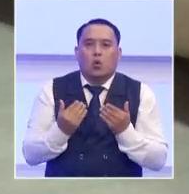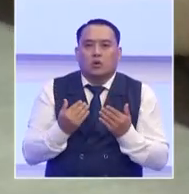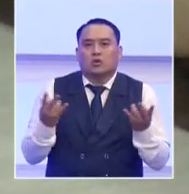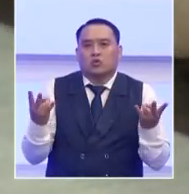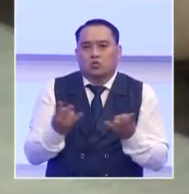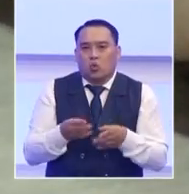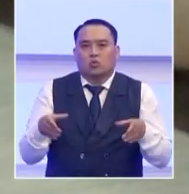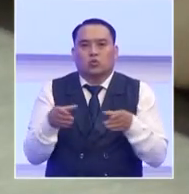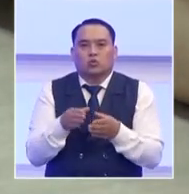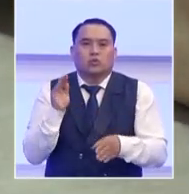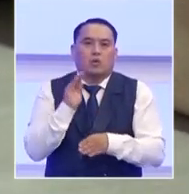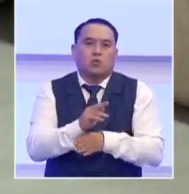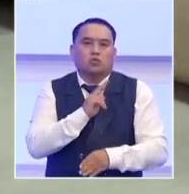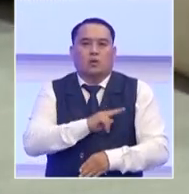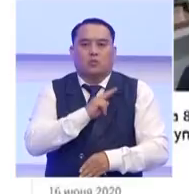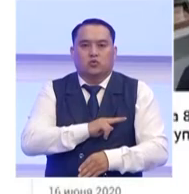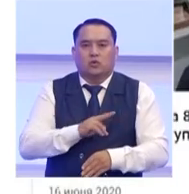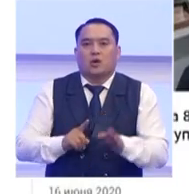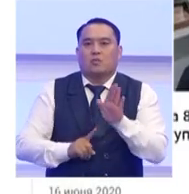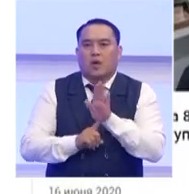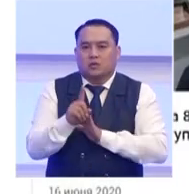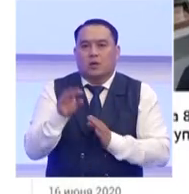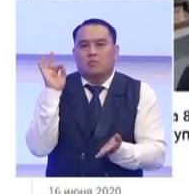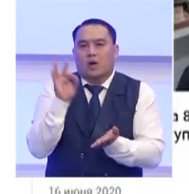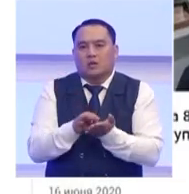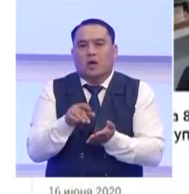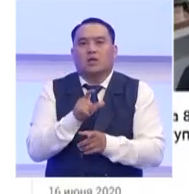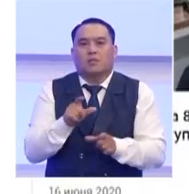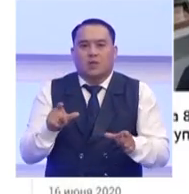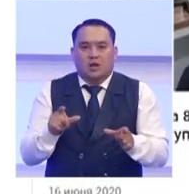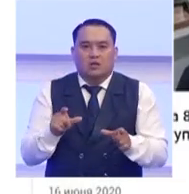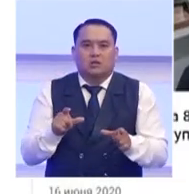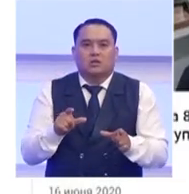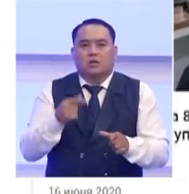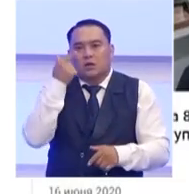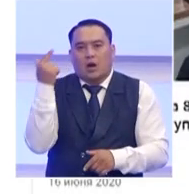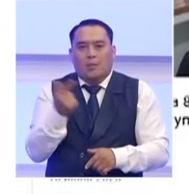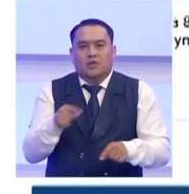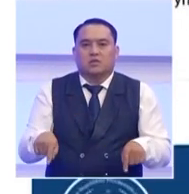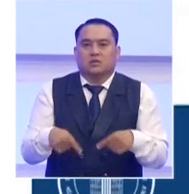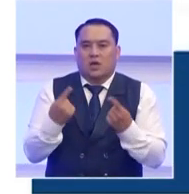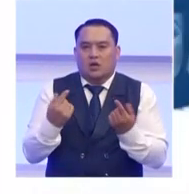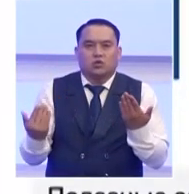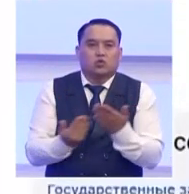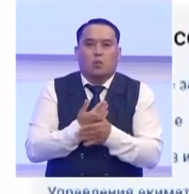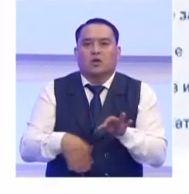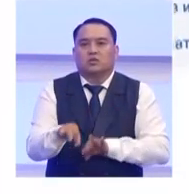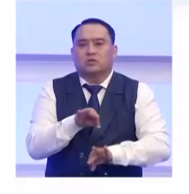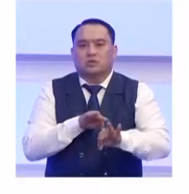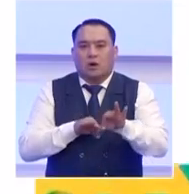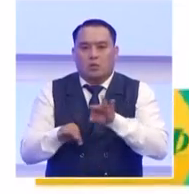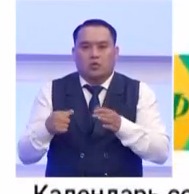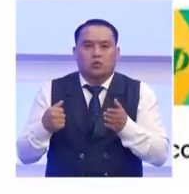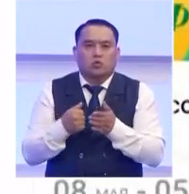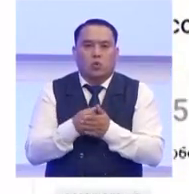қажетті контентпен толтыру жұмыстары жасалып жатыр. Мақсат азаматтар арасында сандық сауаттылықты көтеру, ал жаңа жобаны маусым айының